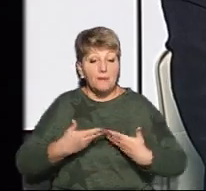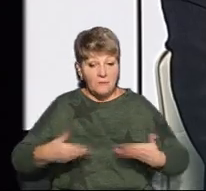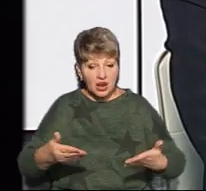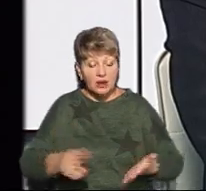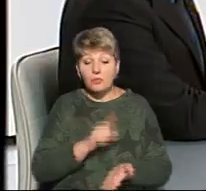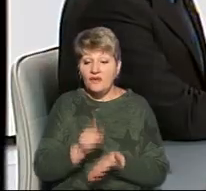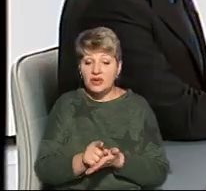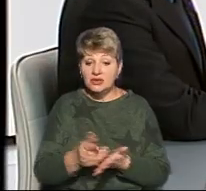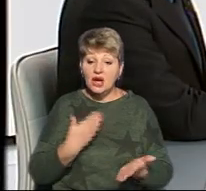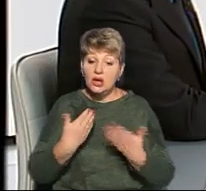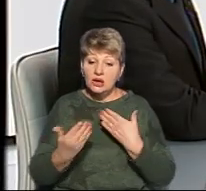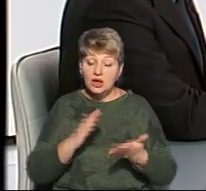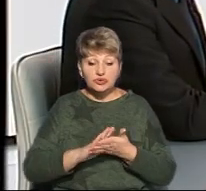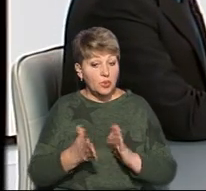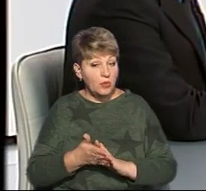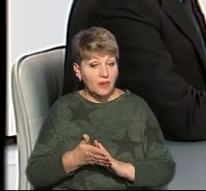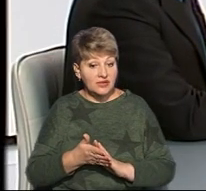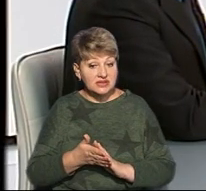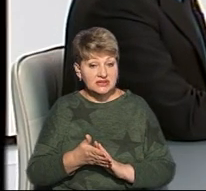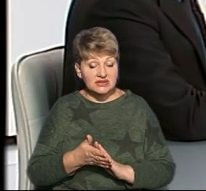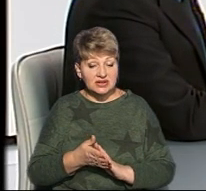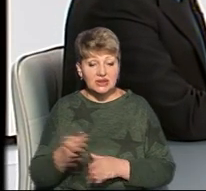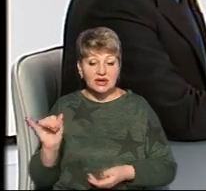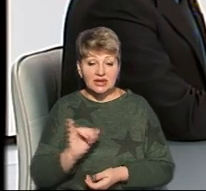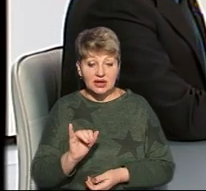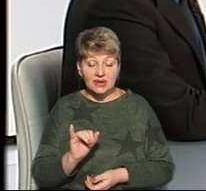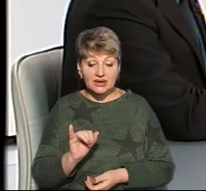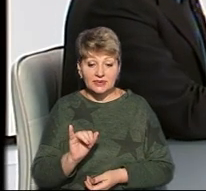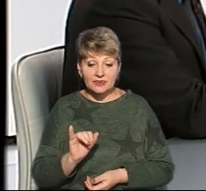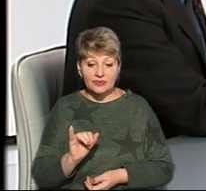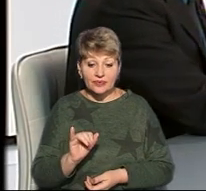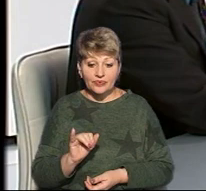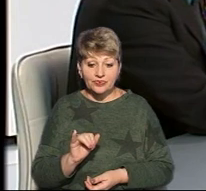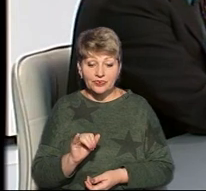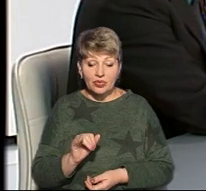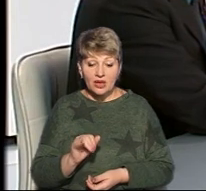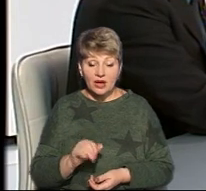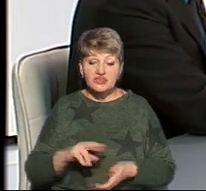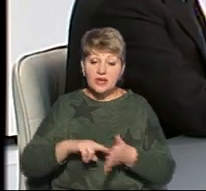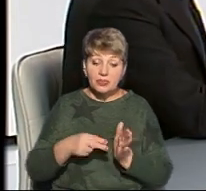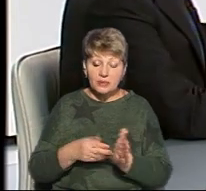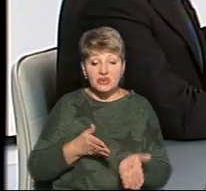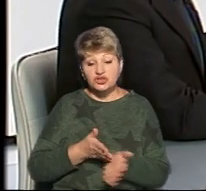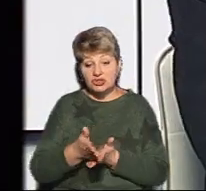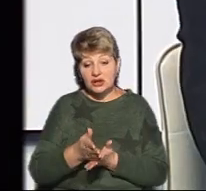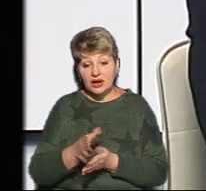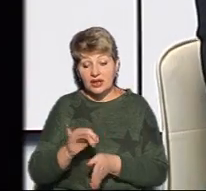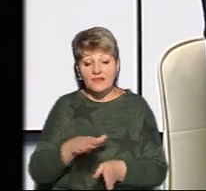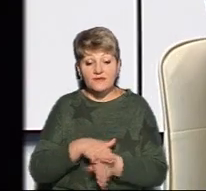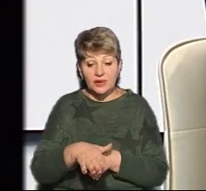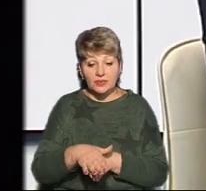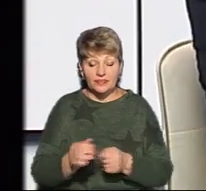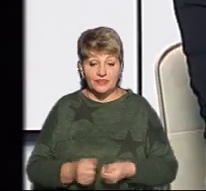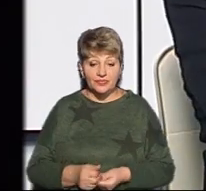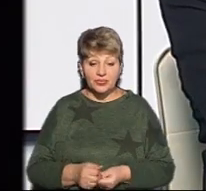повинні домовитися з цього приводу і, як то кажуть, намітити шлях і виконати його все-таки. Пане Станіславе, от